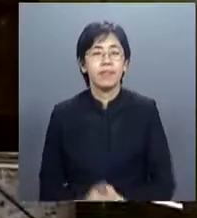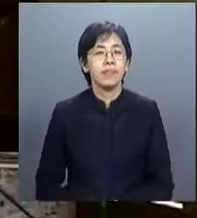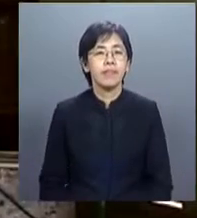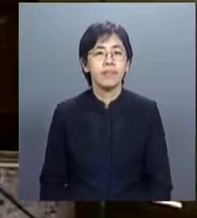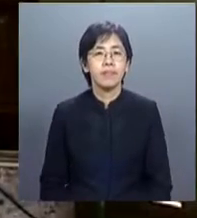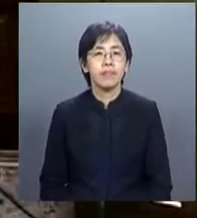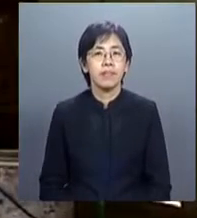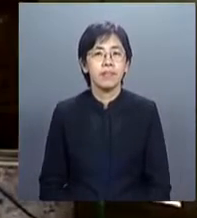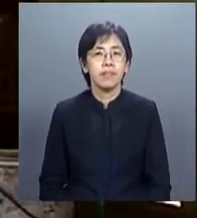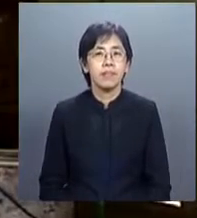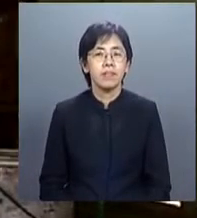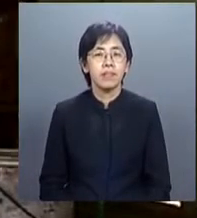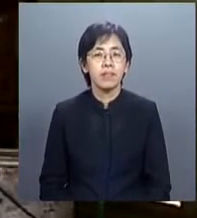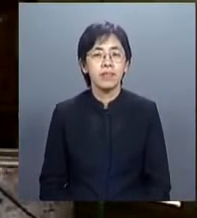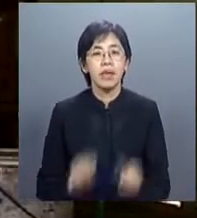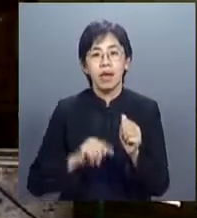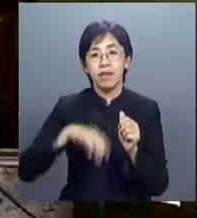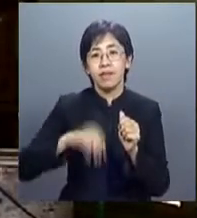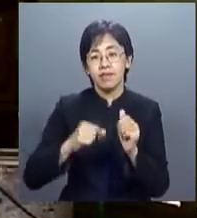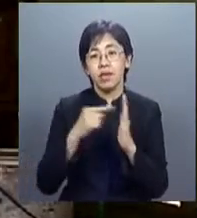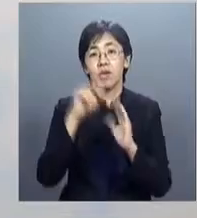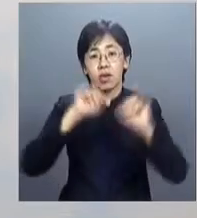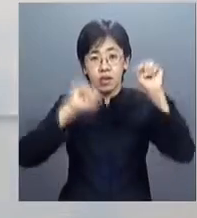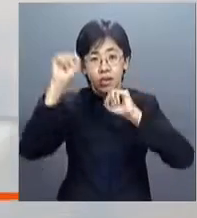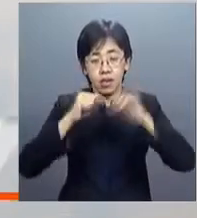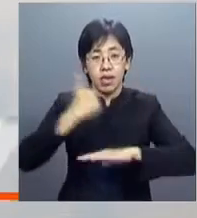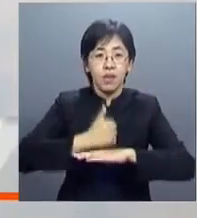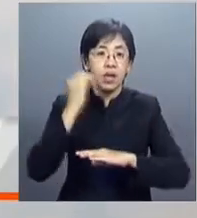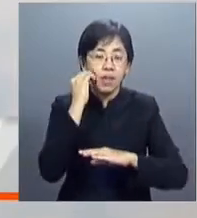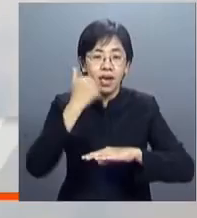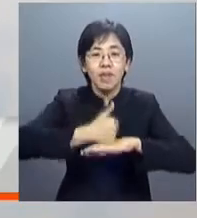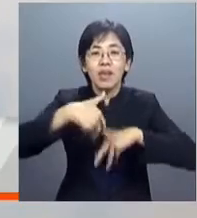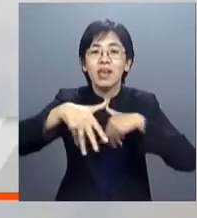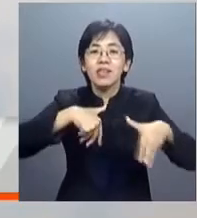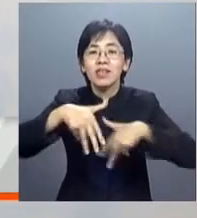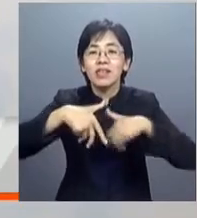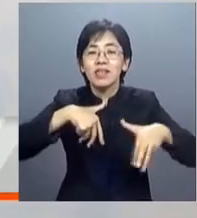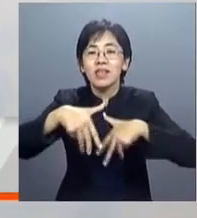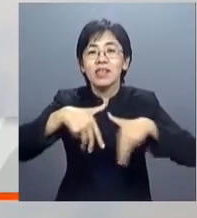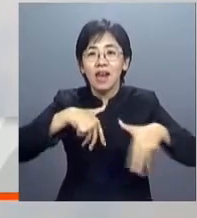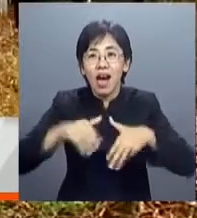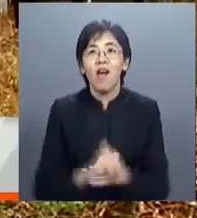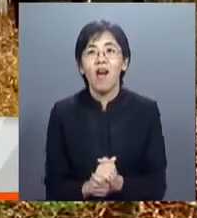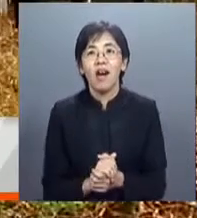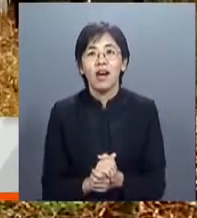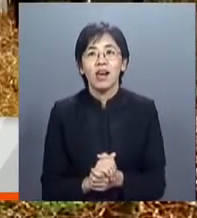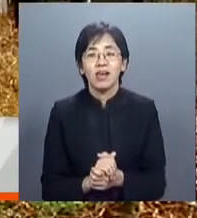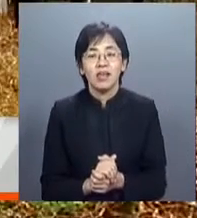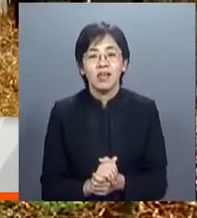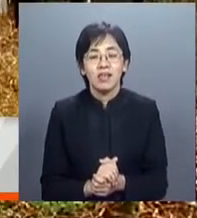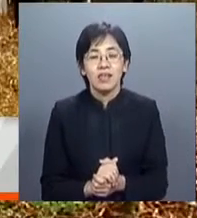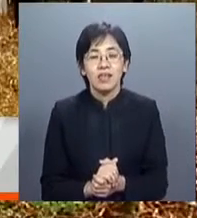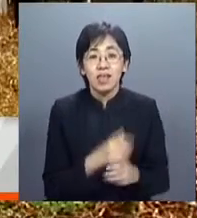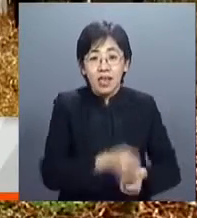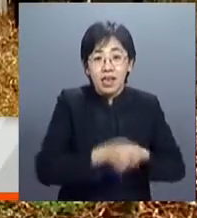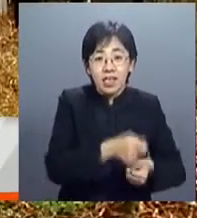ครับส่วนที่อำเภอเมืองนครสวรรค์นะครับผู้ใหญ่บ้านและผู้นำชุมชนในตำบลบ้านแมะเกลือต่อท่อบาดาลจากพื้นที่เกษตรเพื่อ